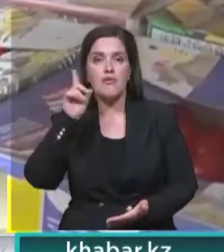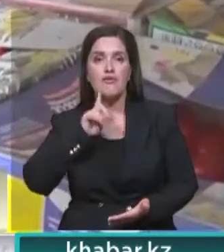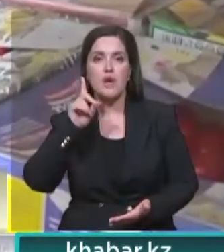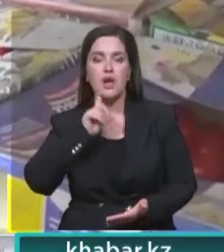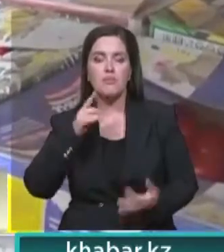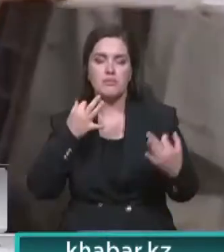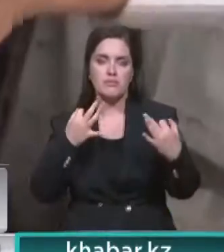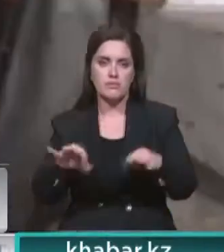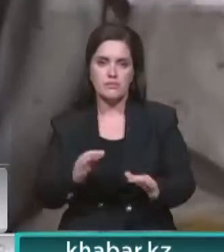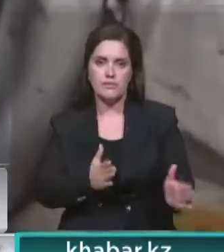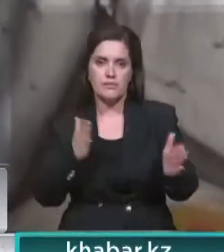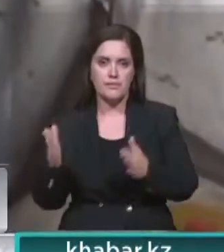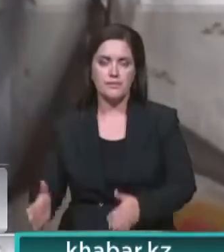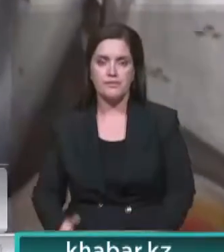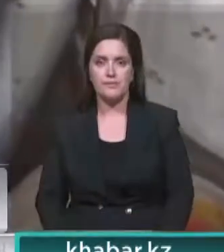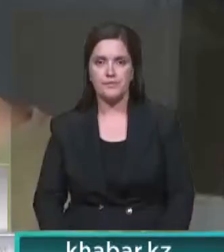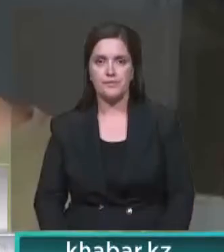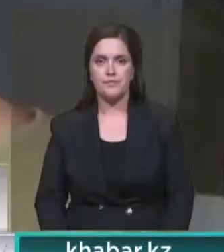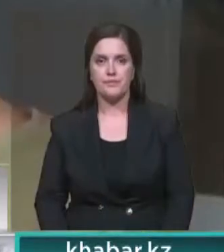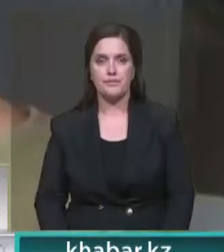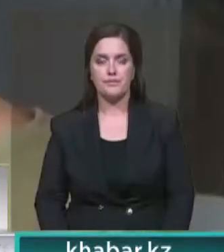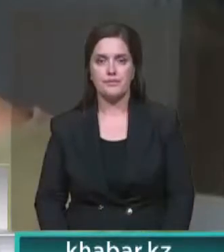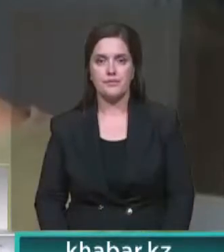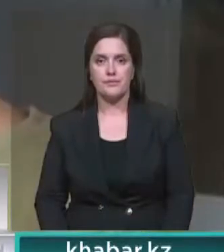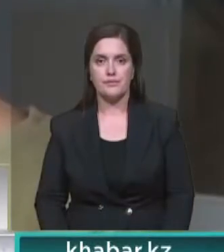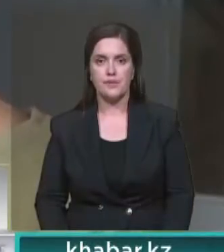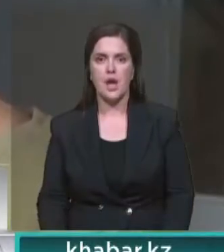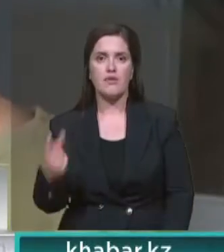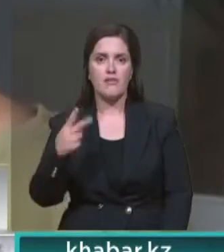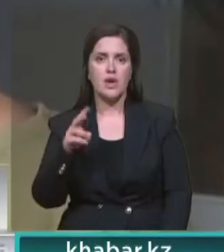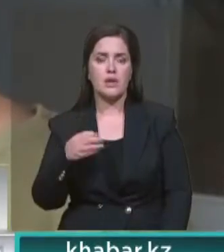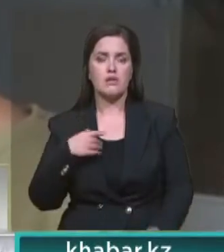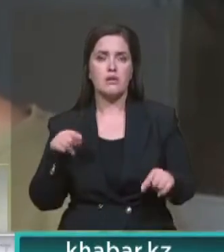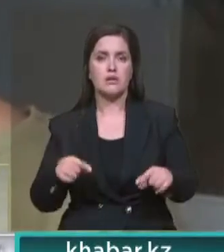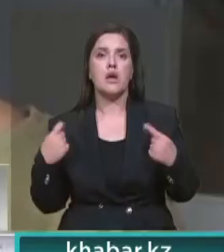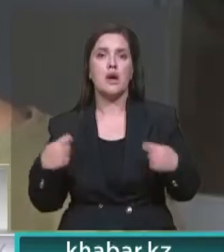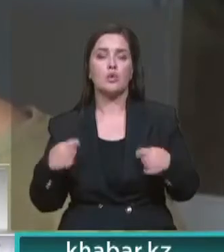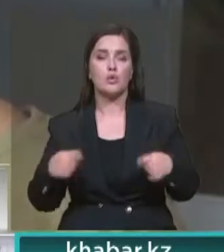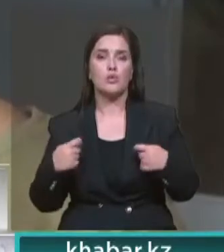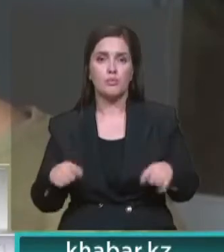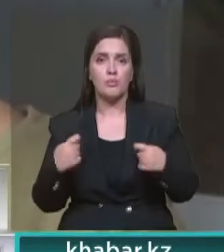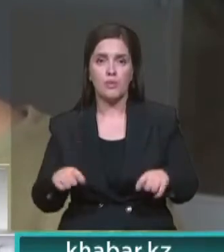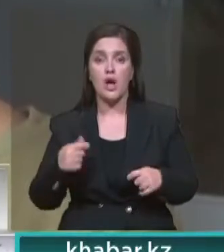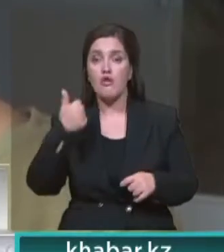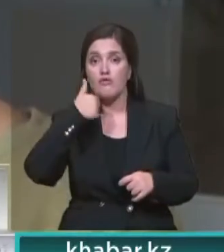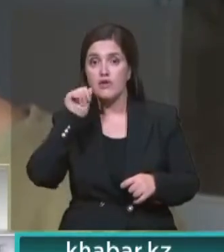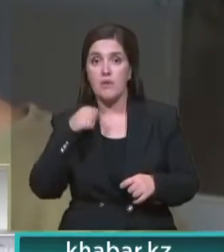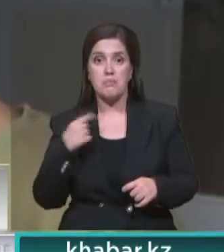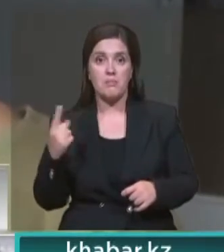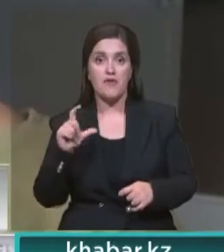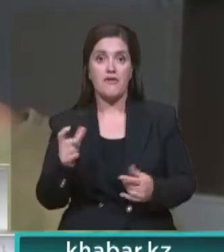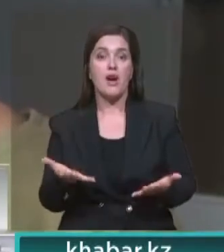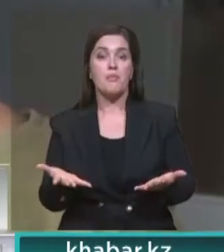временный метод вот уже 20 лет мы здесь торгуем за вас арси вчера мы 1 вакцину